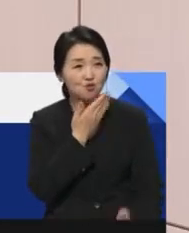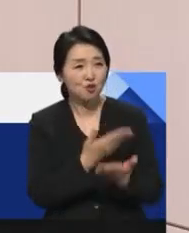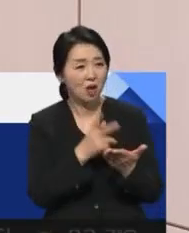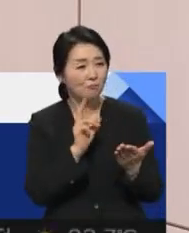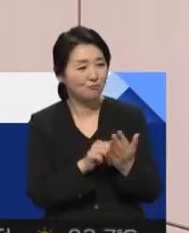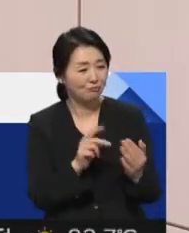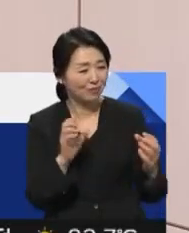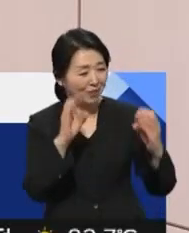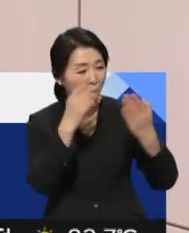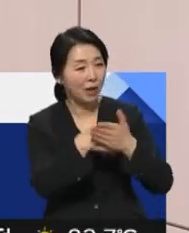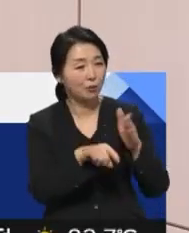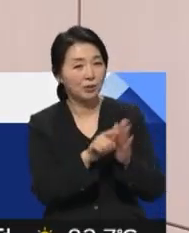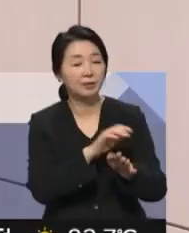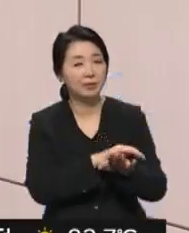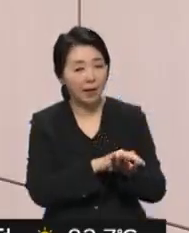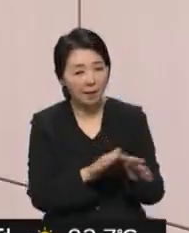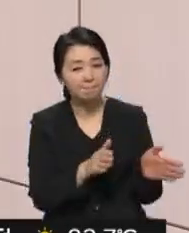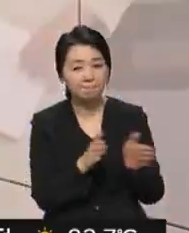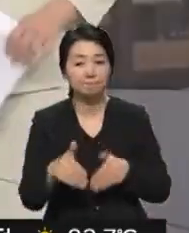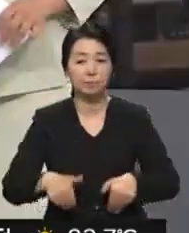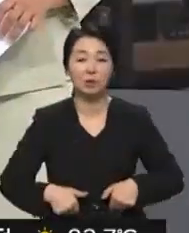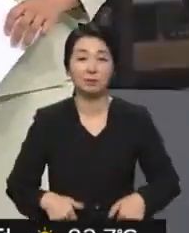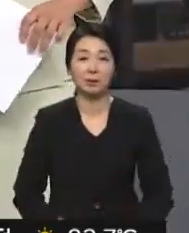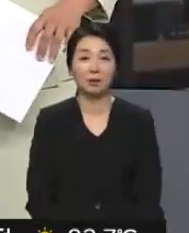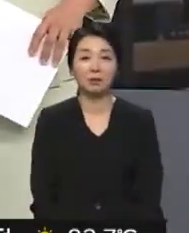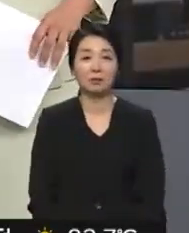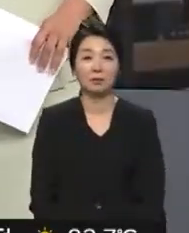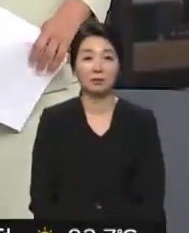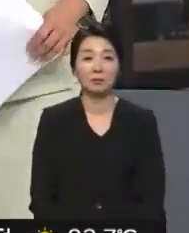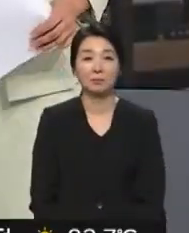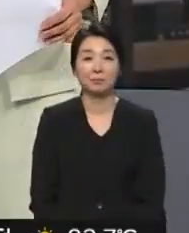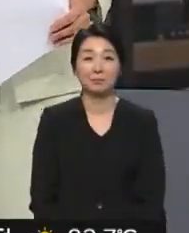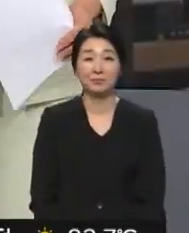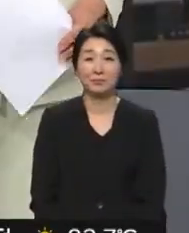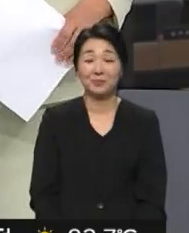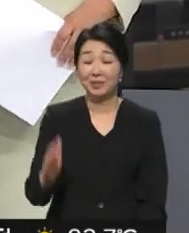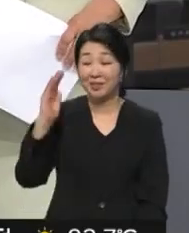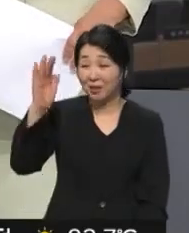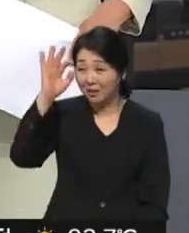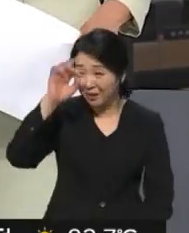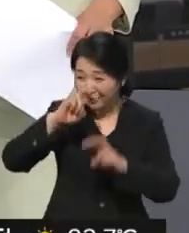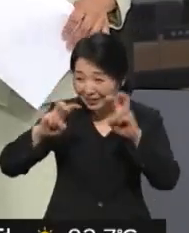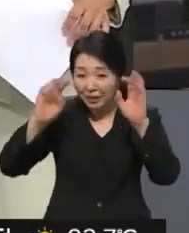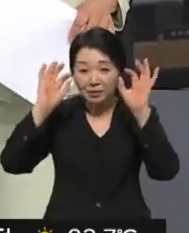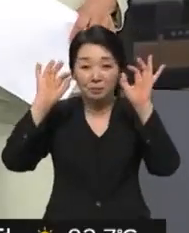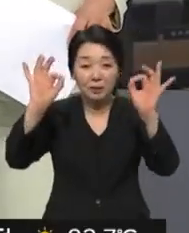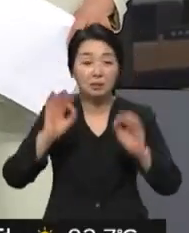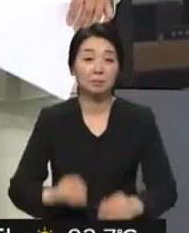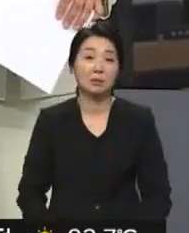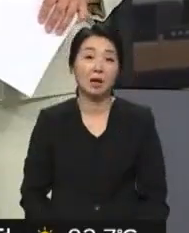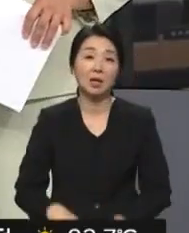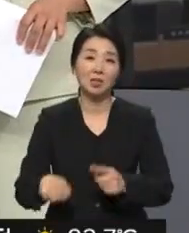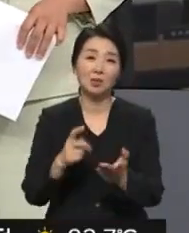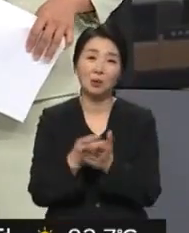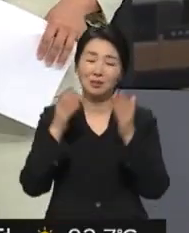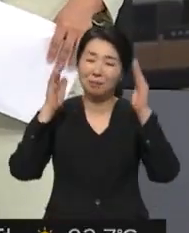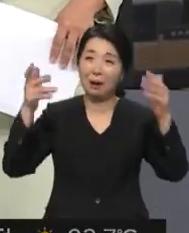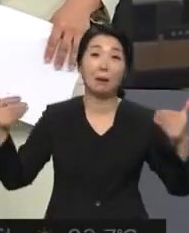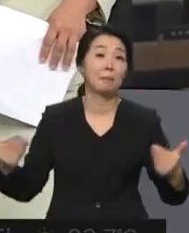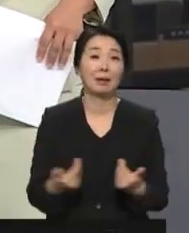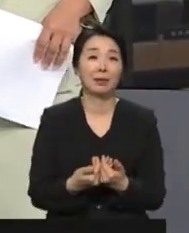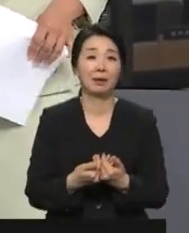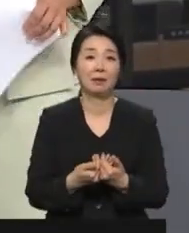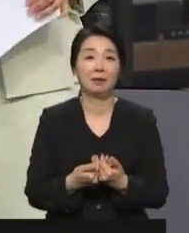잘 챙겨봐야 할 것 같습니다. 네, 양당 대표의 연설 제가 조금 더 뜯어봤는데요. 정책 방향도 정반대를